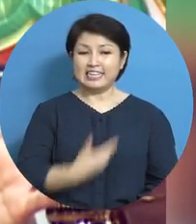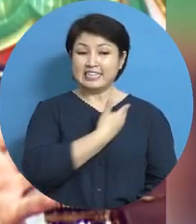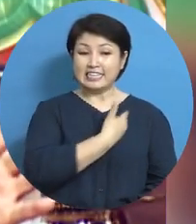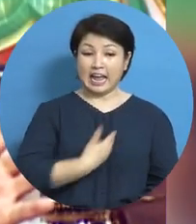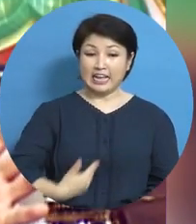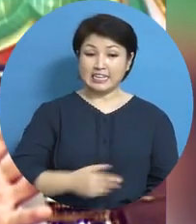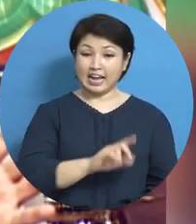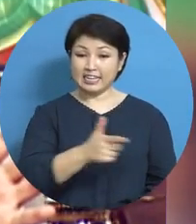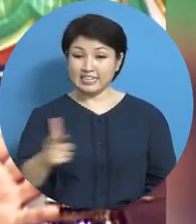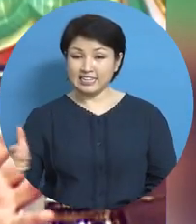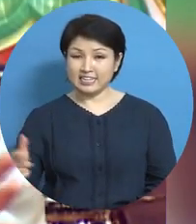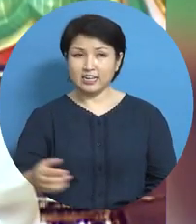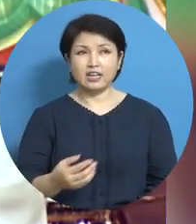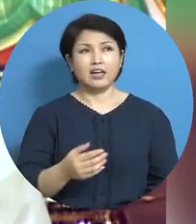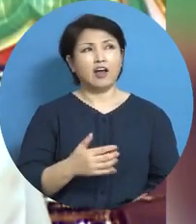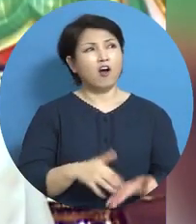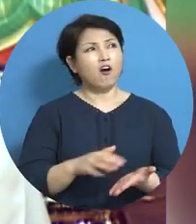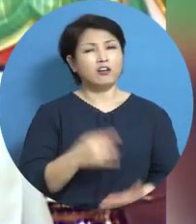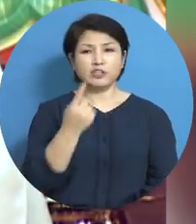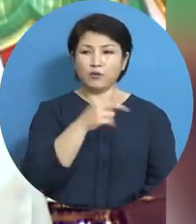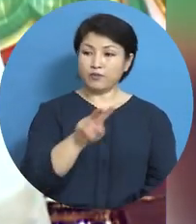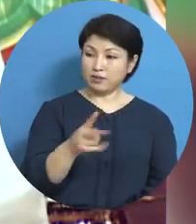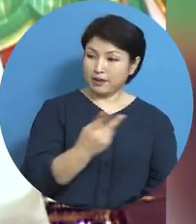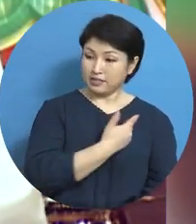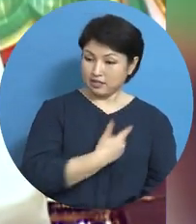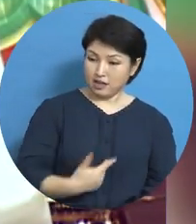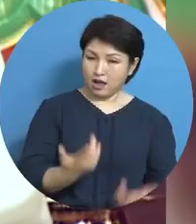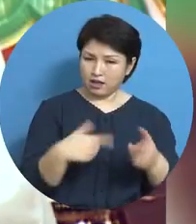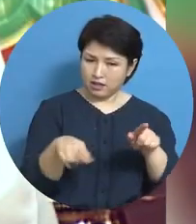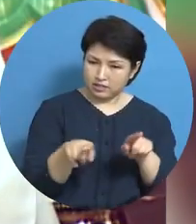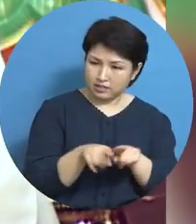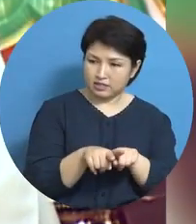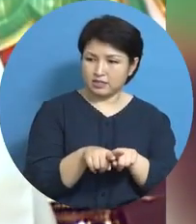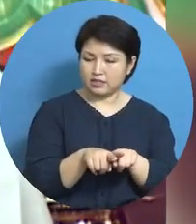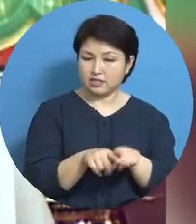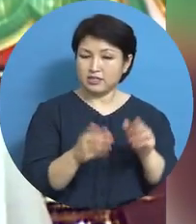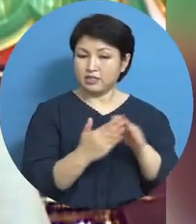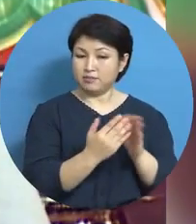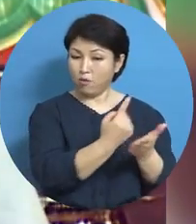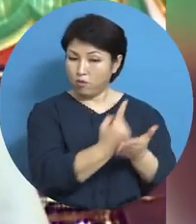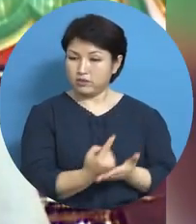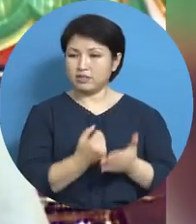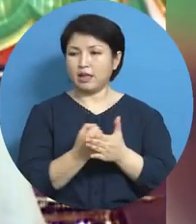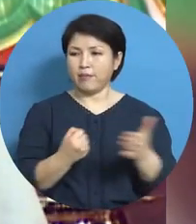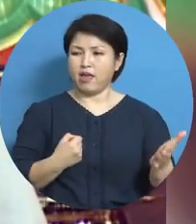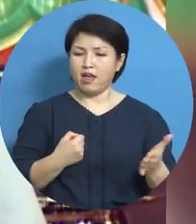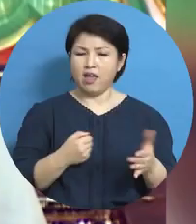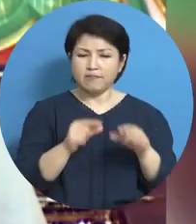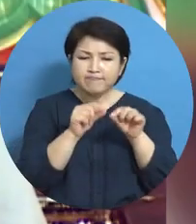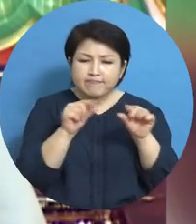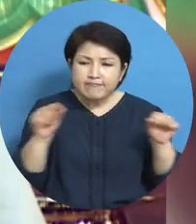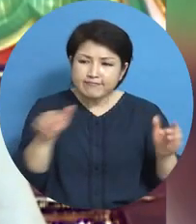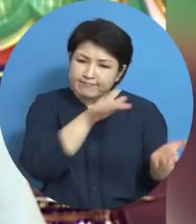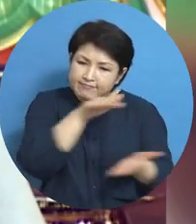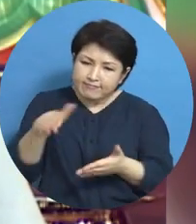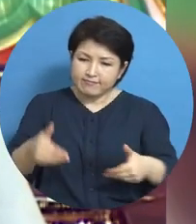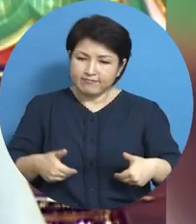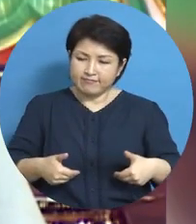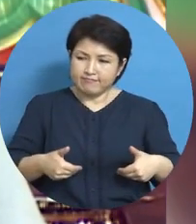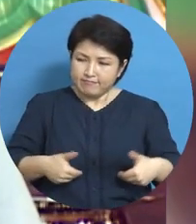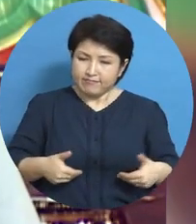제자들과 즉 1200 제자들과 우리 집에 오니까 그 공양 준비한다고 지금 바빠서 그랬다는 거야.